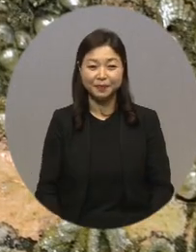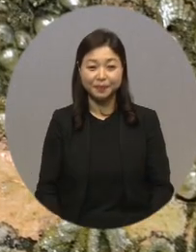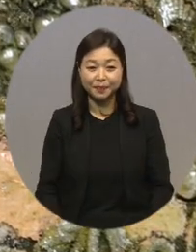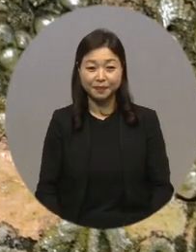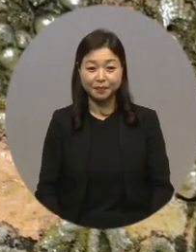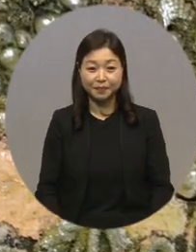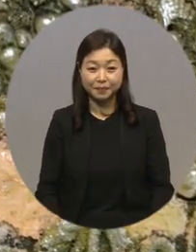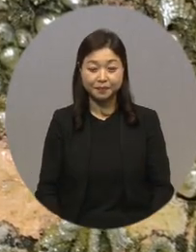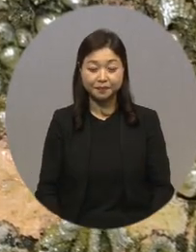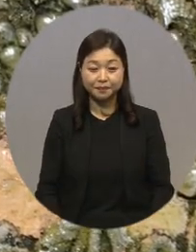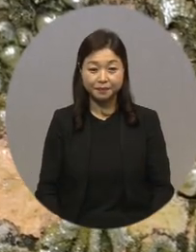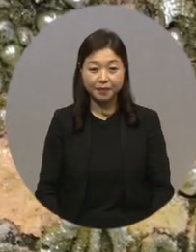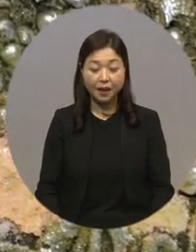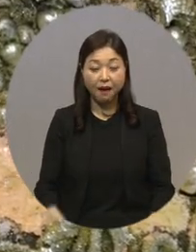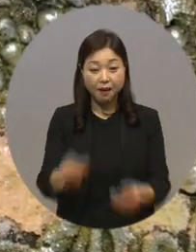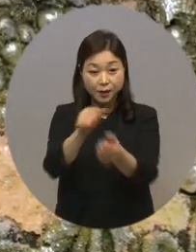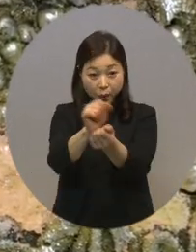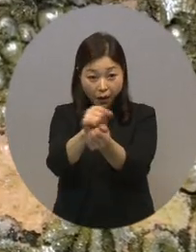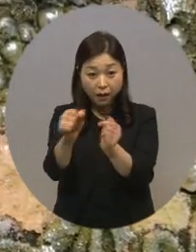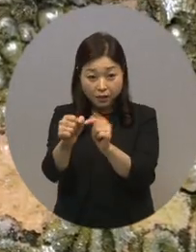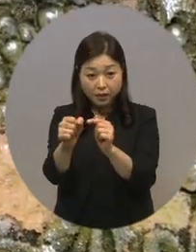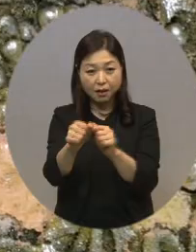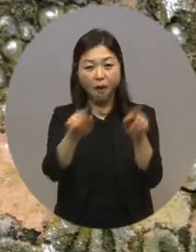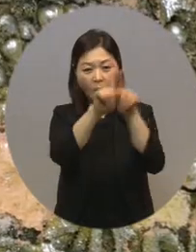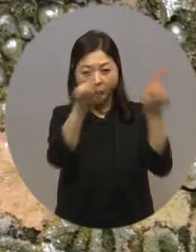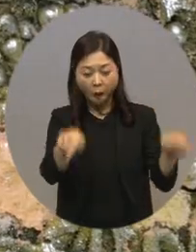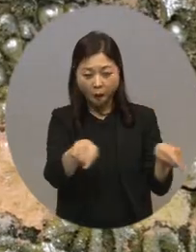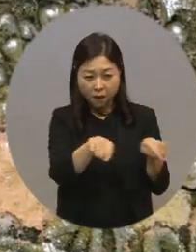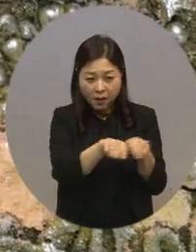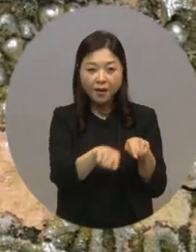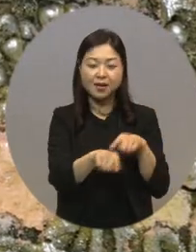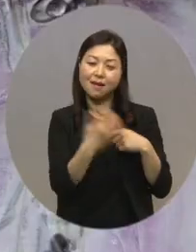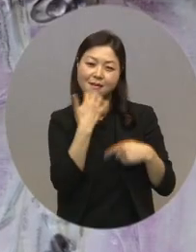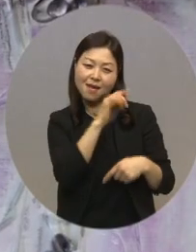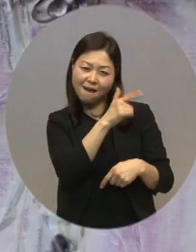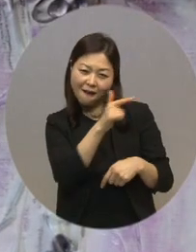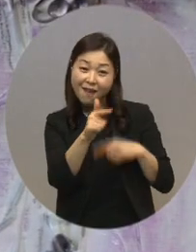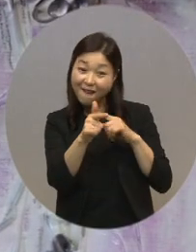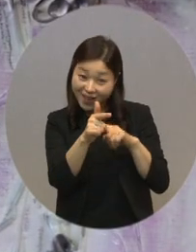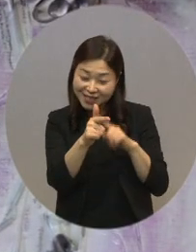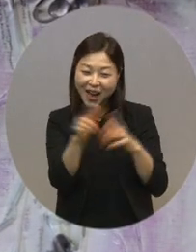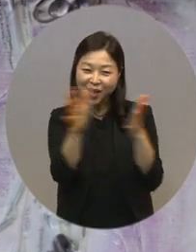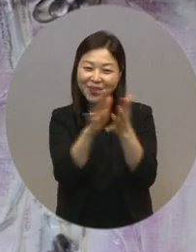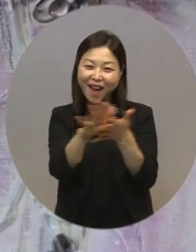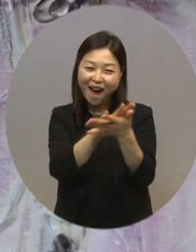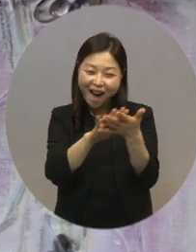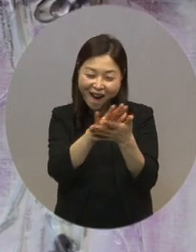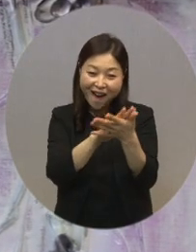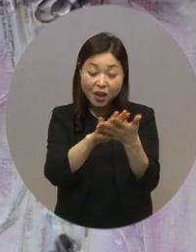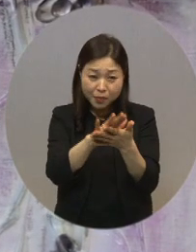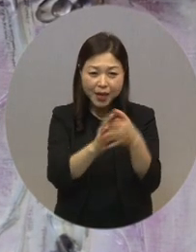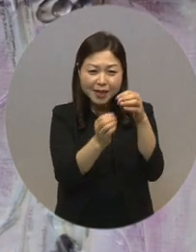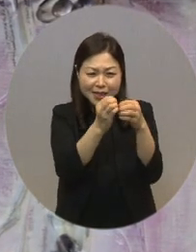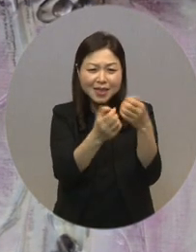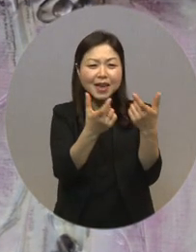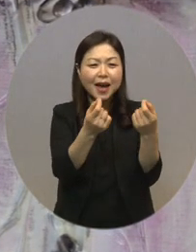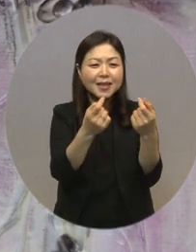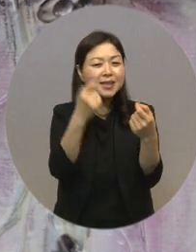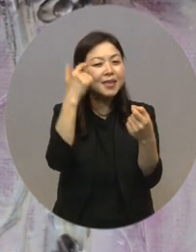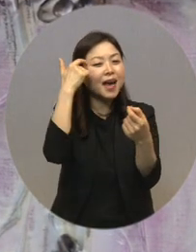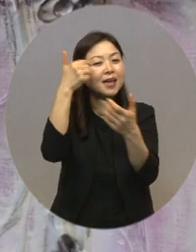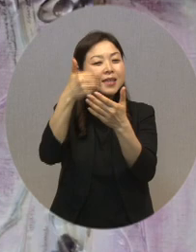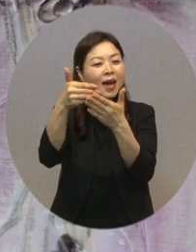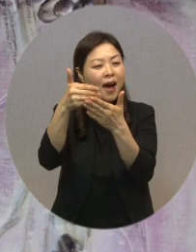작가는 갱조개에게 캔버스 위에서 물감과 함께 즐겁게 놀다 가라고 말하는 시적 상상력을 발휘하며